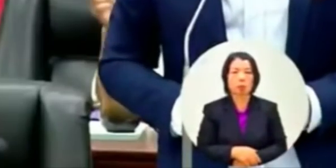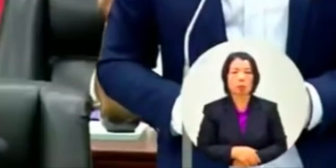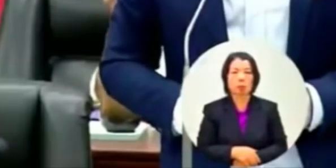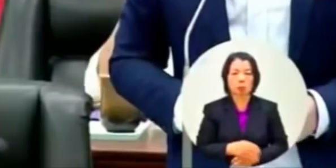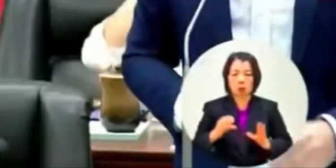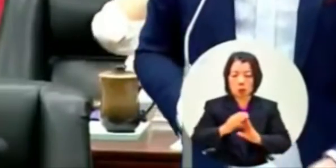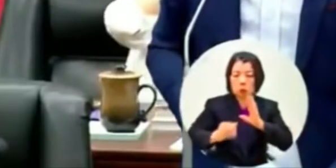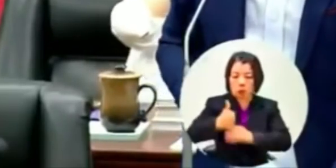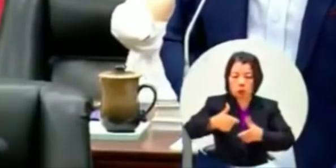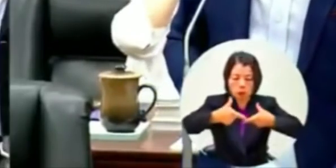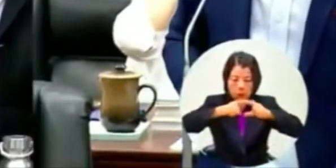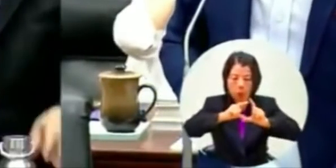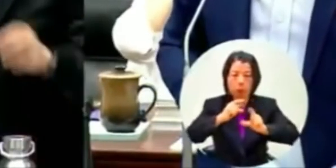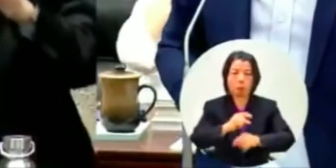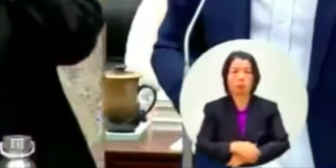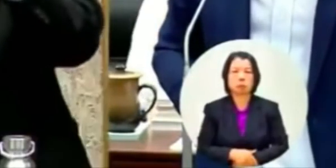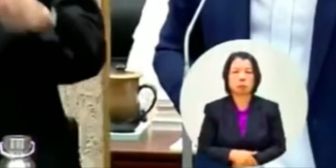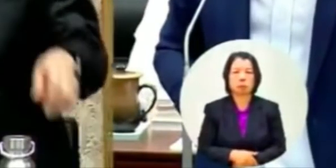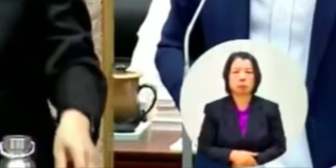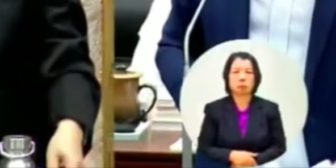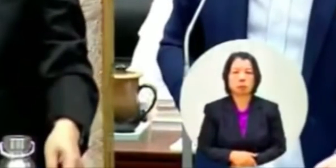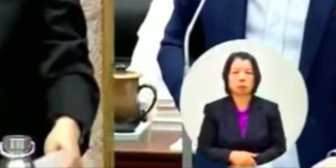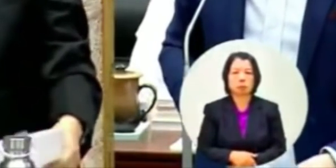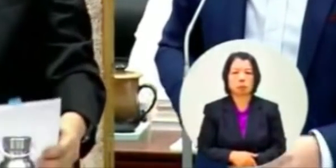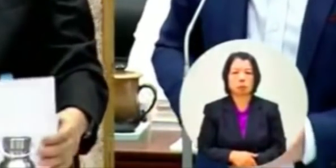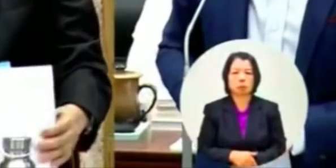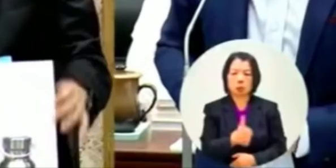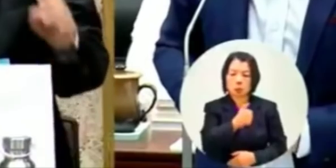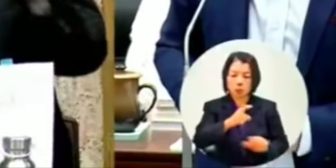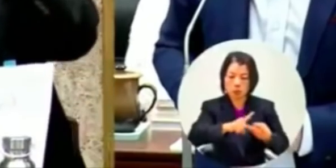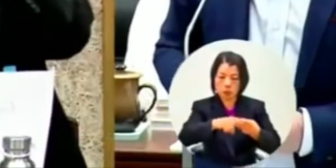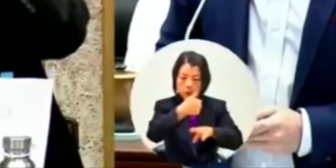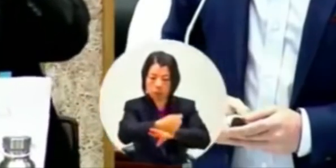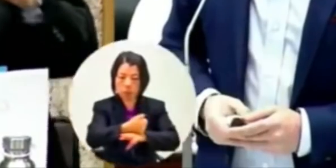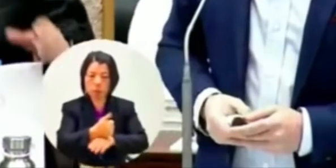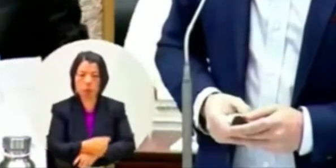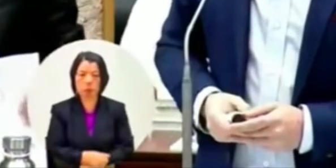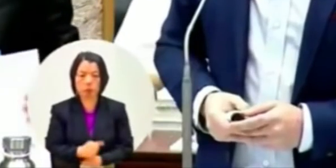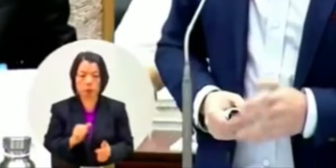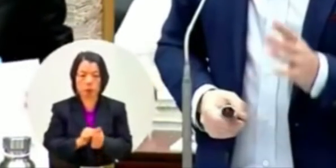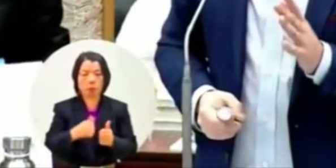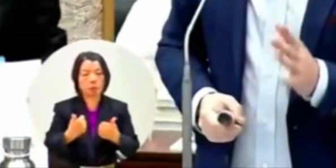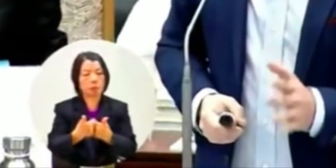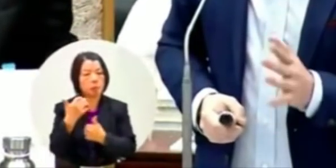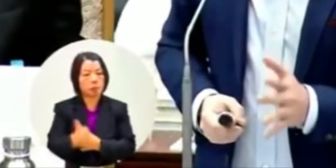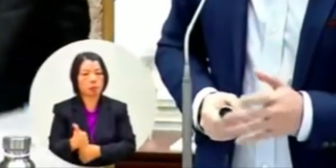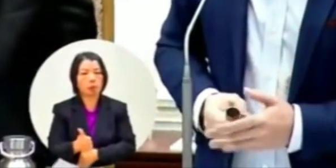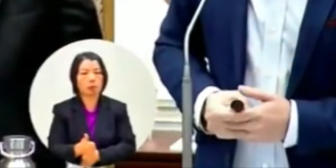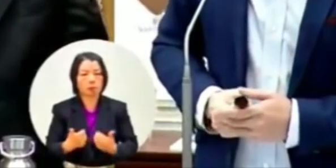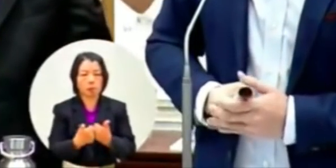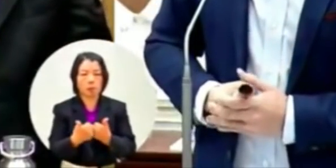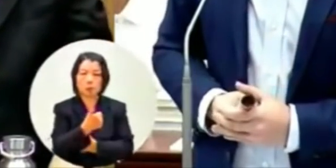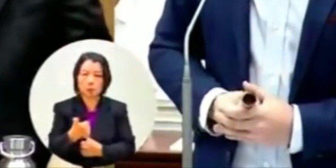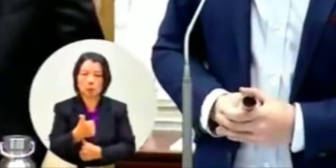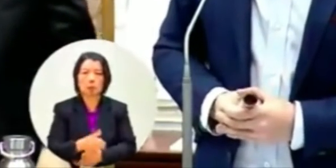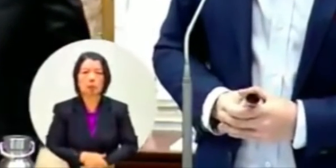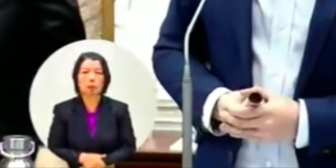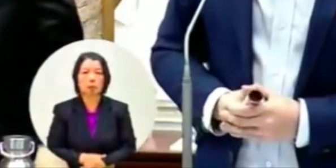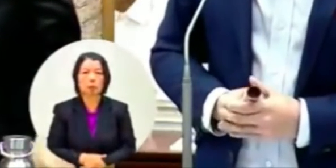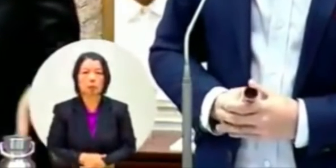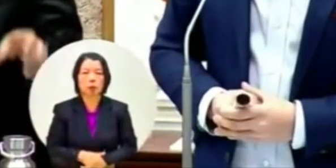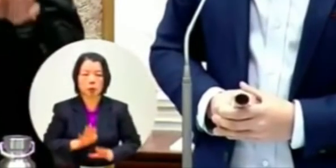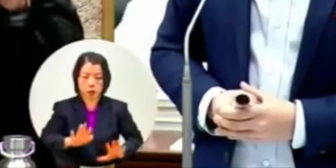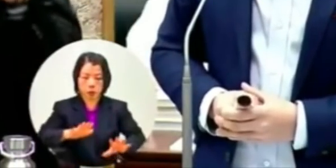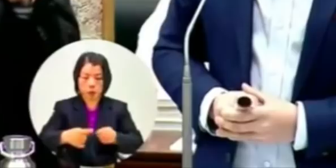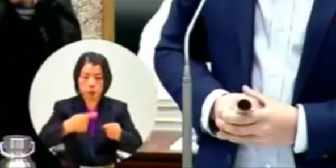请教育局吴局长答复。 好，谢谢主席啊，副议长以及。 一年要增加几个公用名额？谢谢局